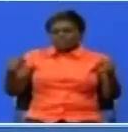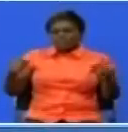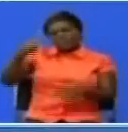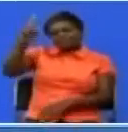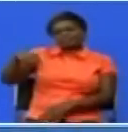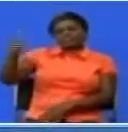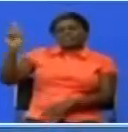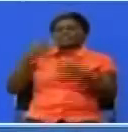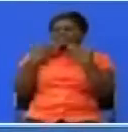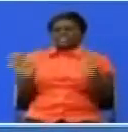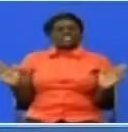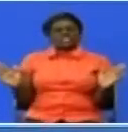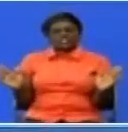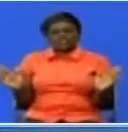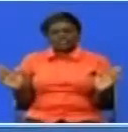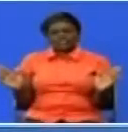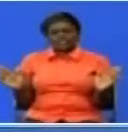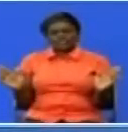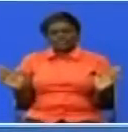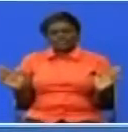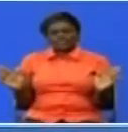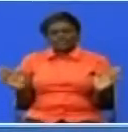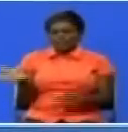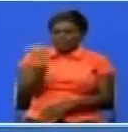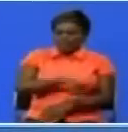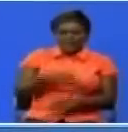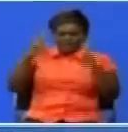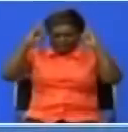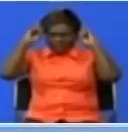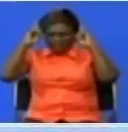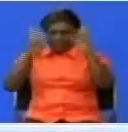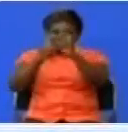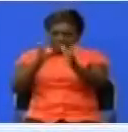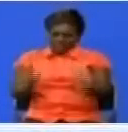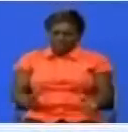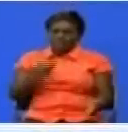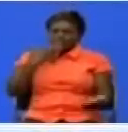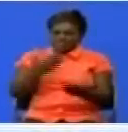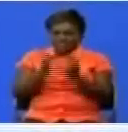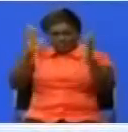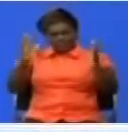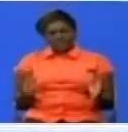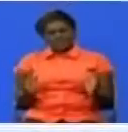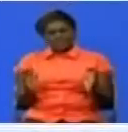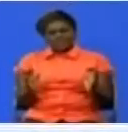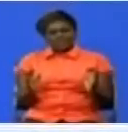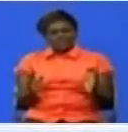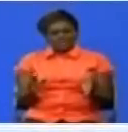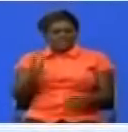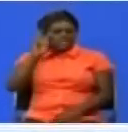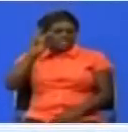lile alikuwa anatarajia, ambao ni ushindi kwetu kama taifa. Kwa kumashirima. Na asante sana, ni kuambua basi tupate